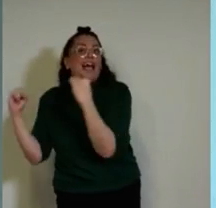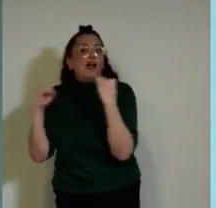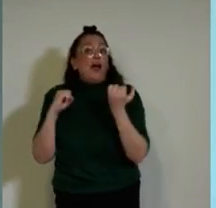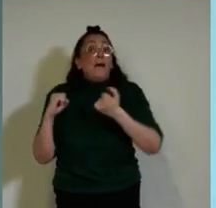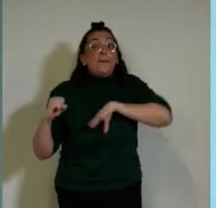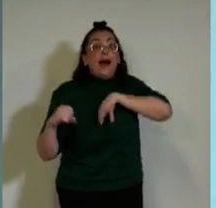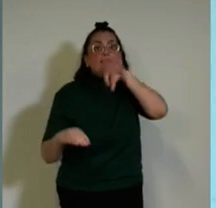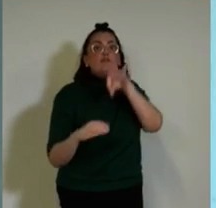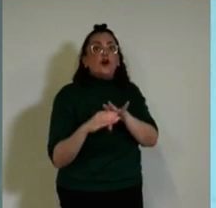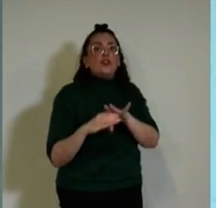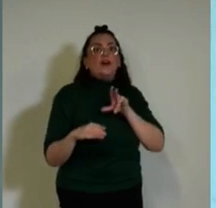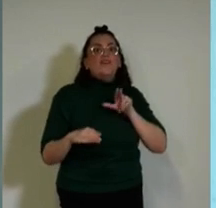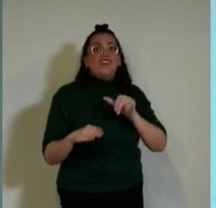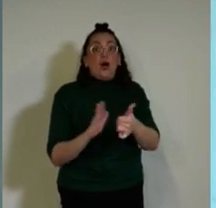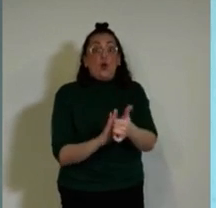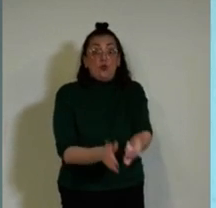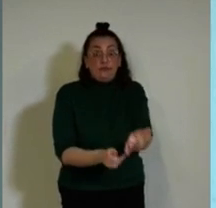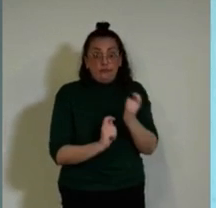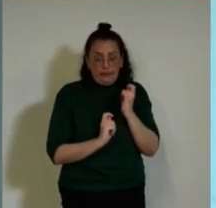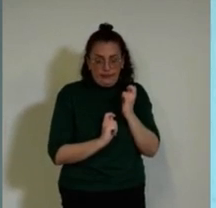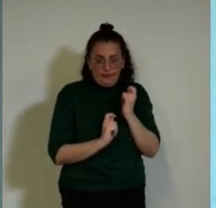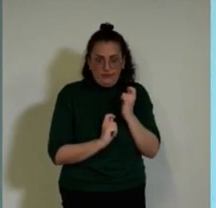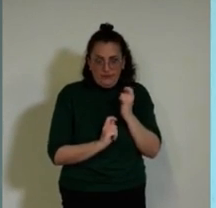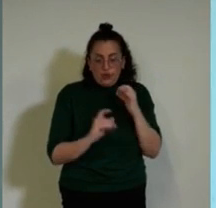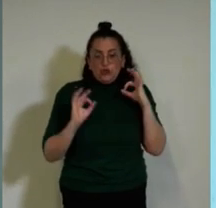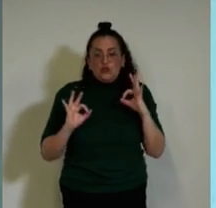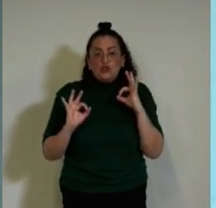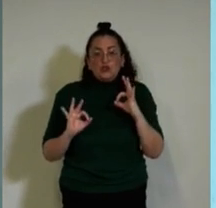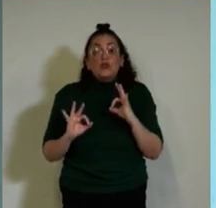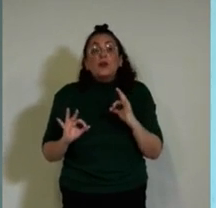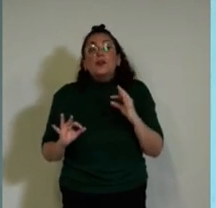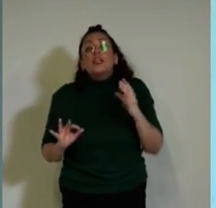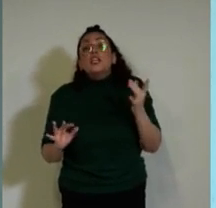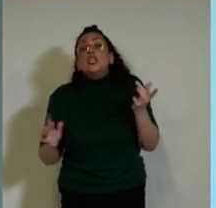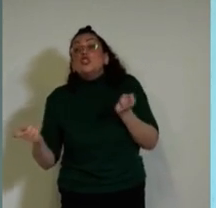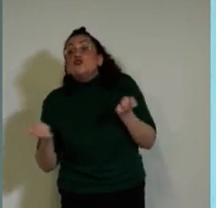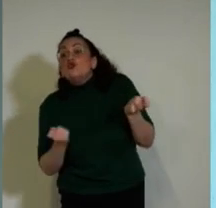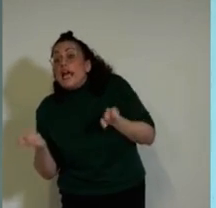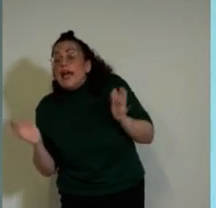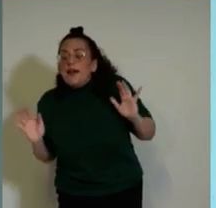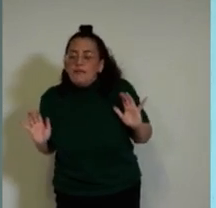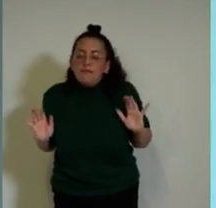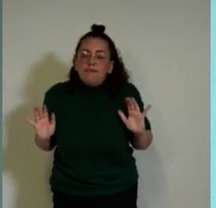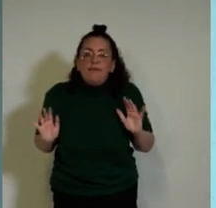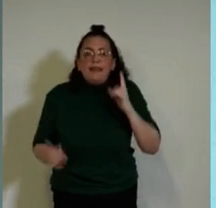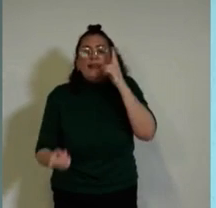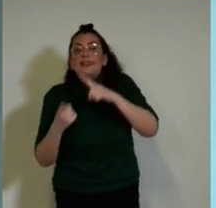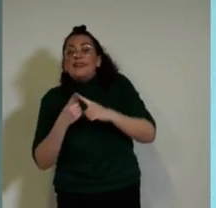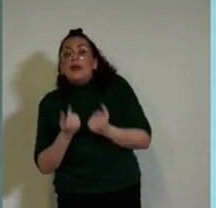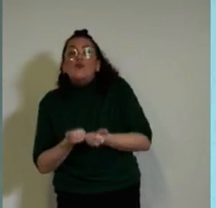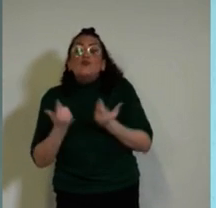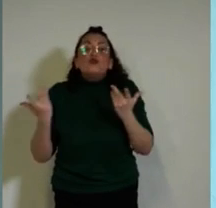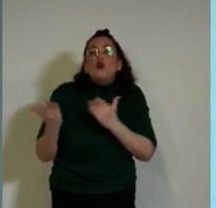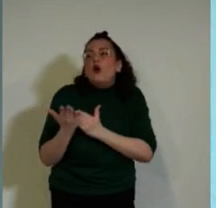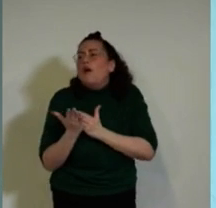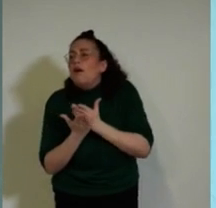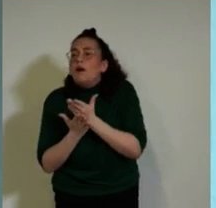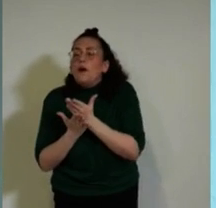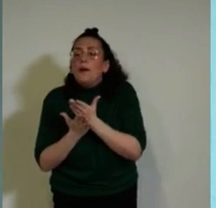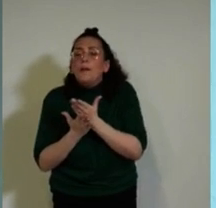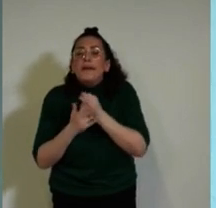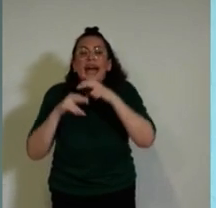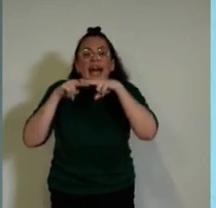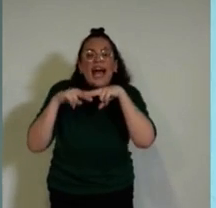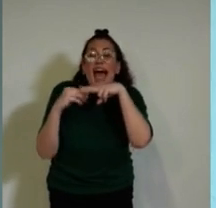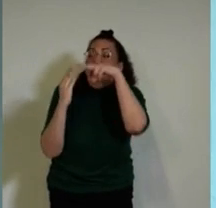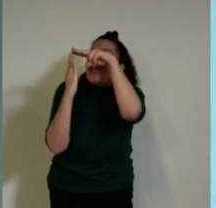pu passer s'agissant de la gouvernance de l'agglomération, sur quelques grandes orientations thématiques, mais rien sur, j'allais dire,